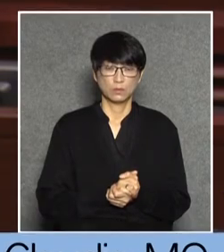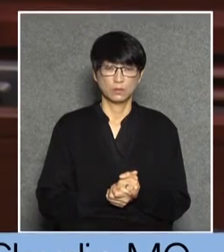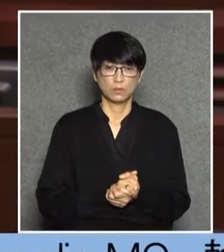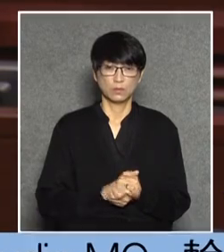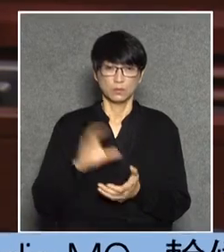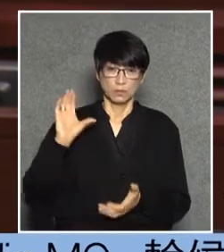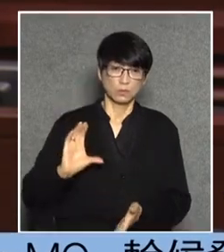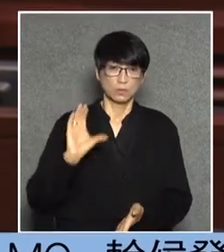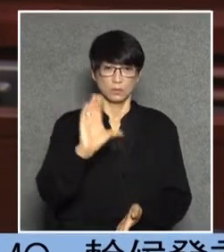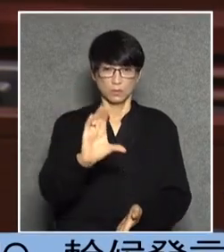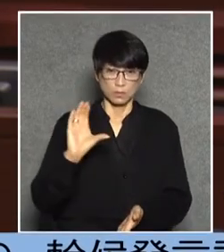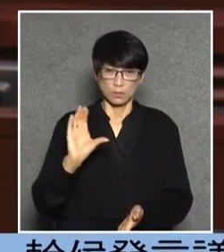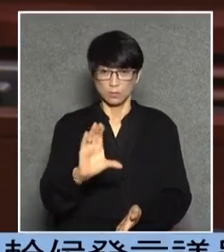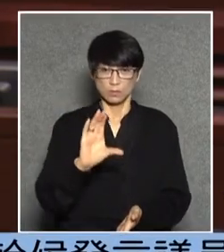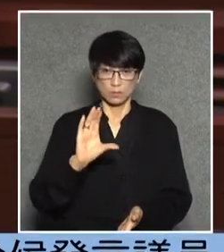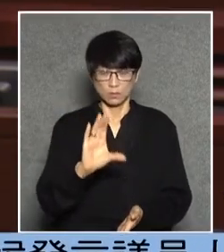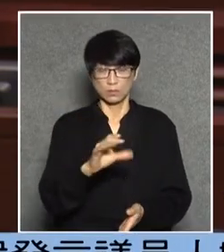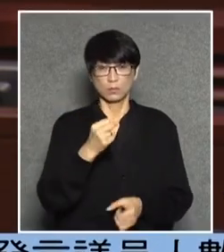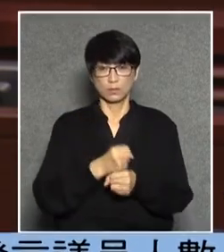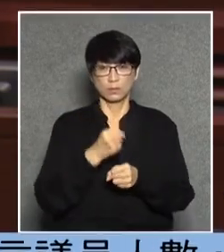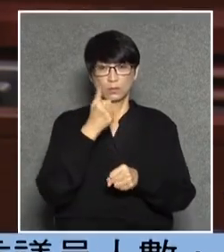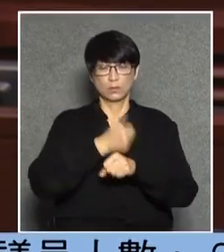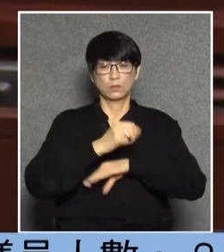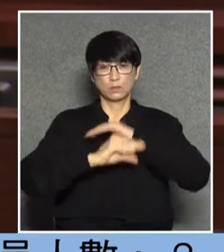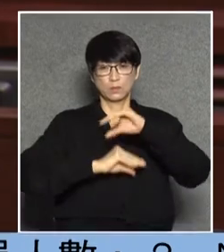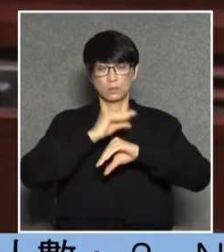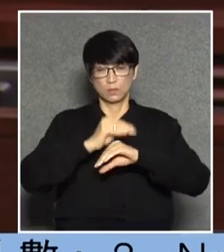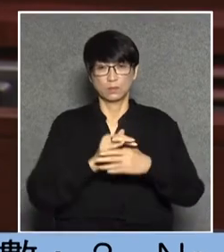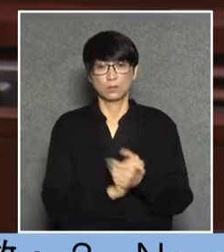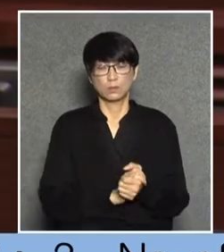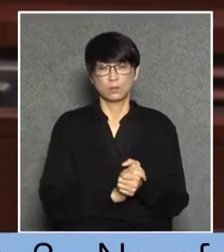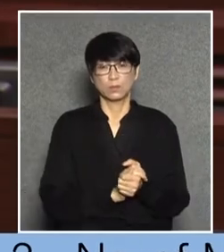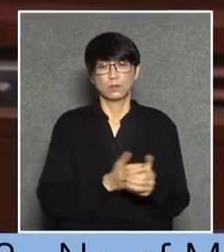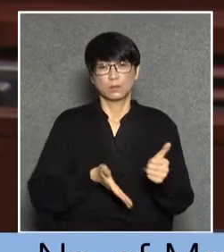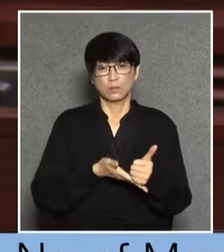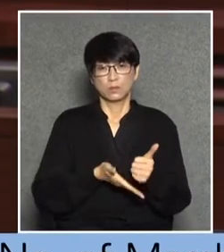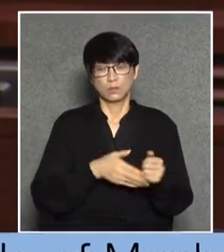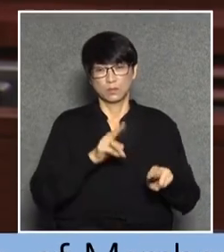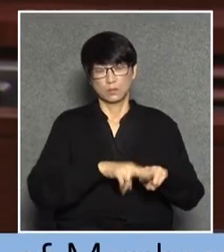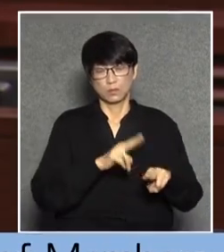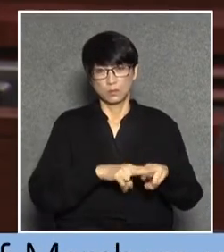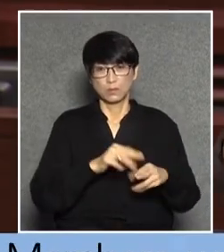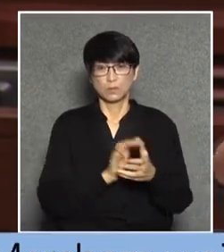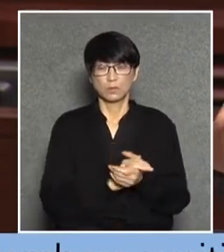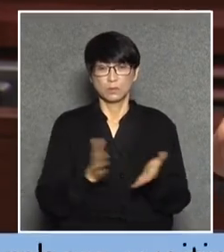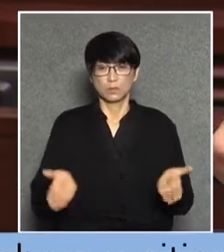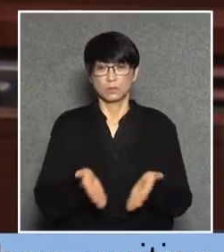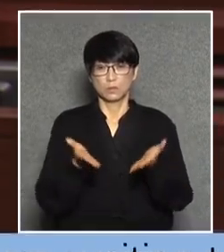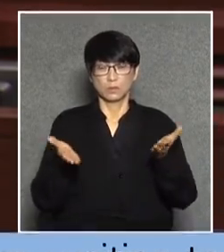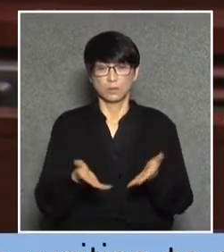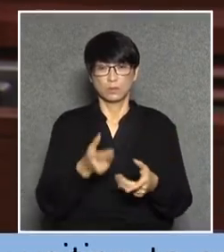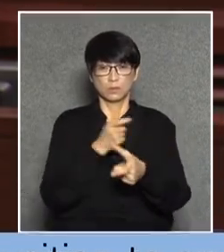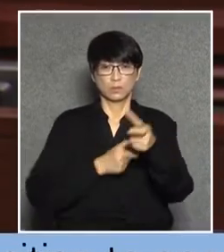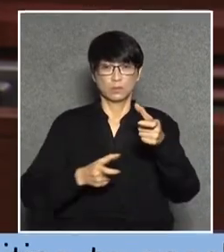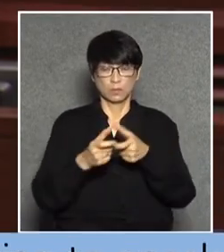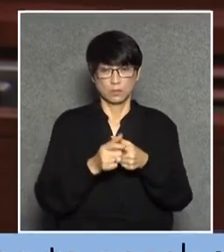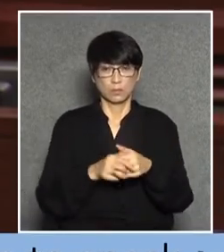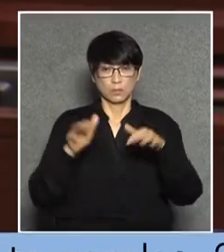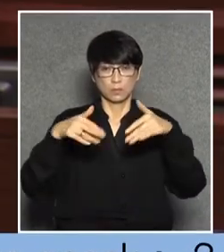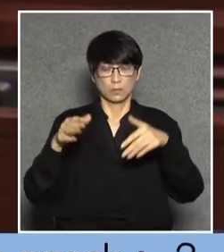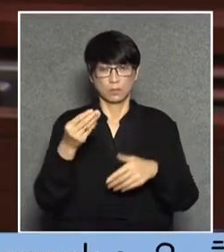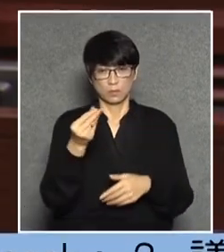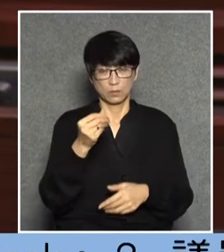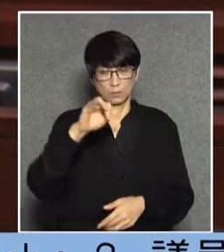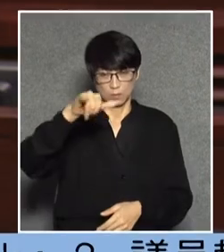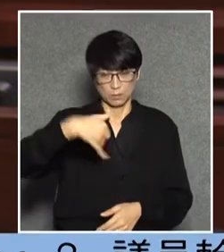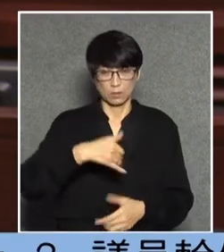嘅钱去做呢一个基建去博大陆去做一就係、是、话我哋用钱去推动经济吸引啲钱落嚟。